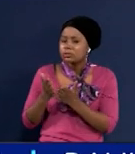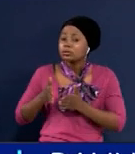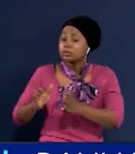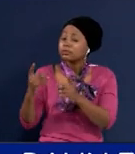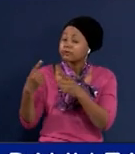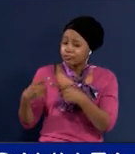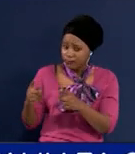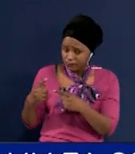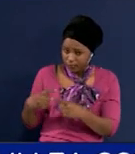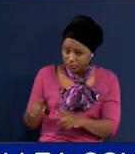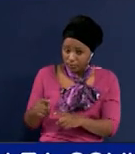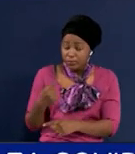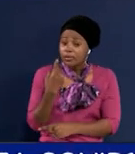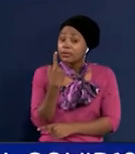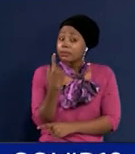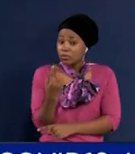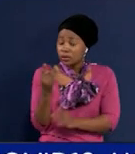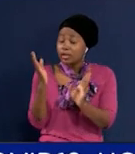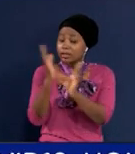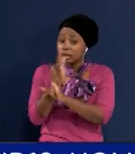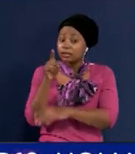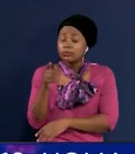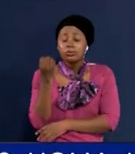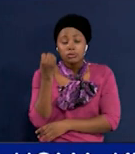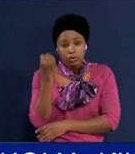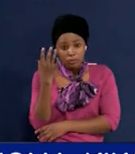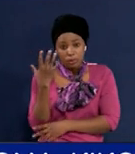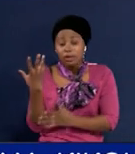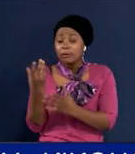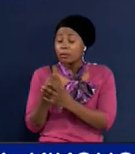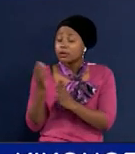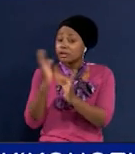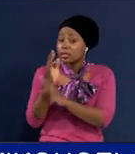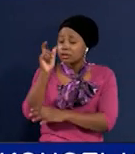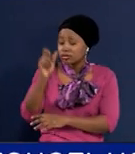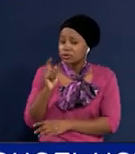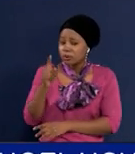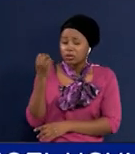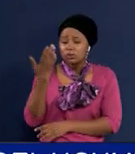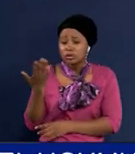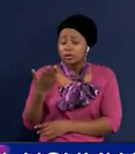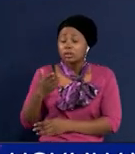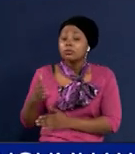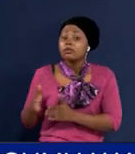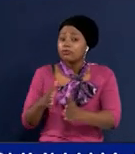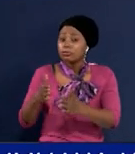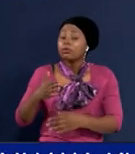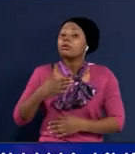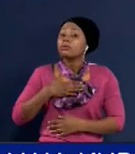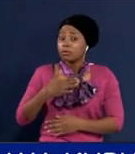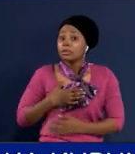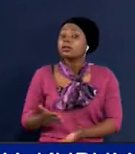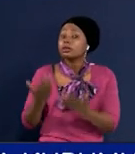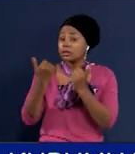kwamba miongoni mwa dalili za huu ugonjwa ni pamoja na dalili ambazo mtu akiwa na ugonjwa wote kwenye mfumo wa upumuaji anaweza